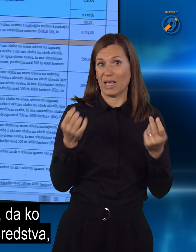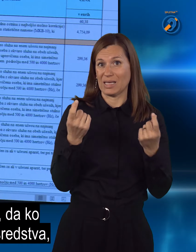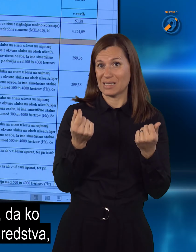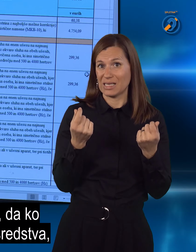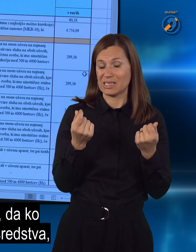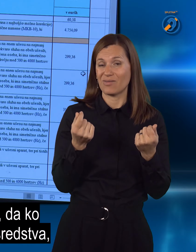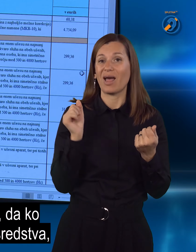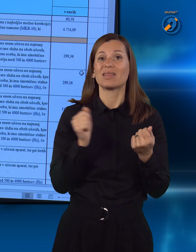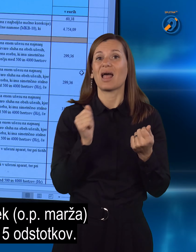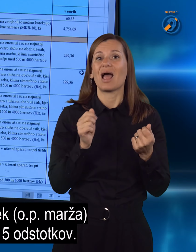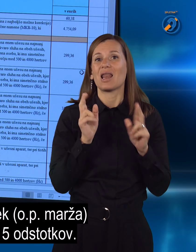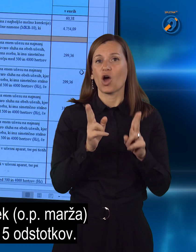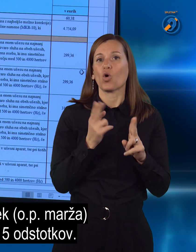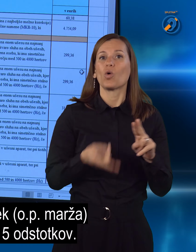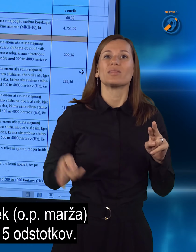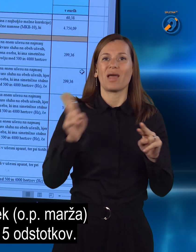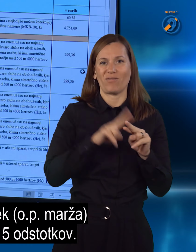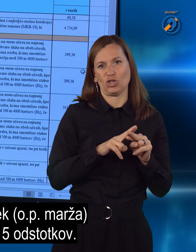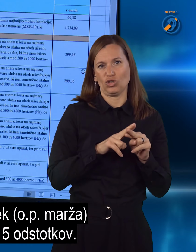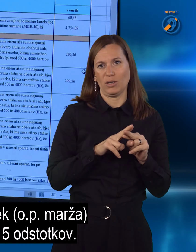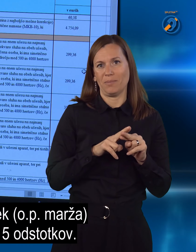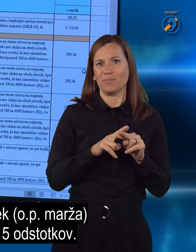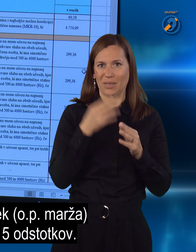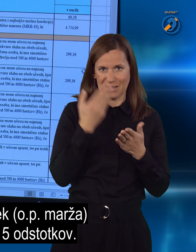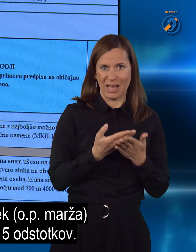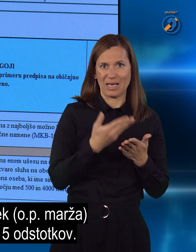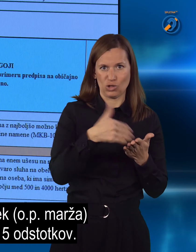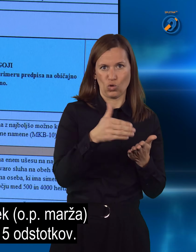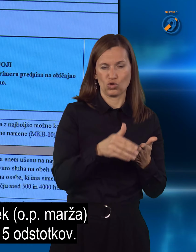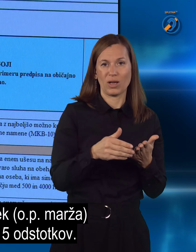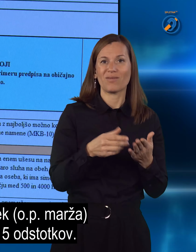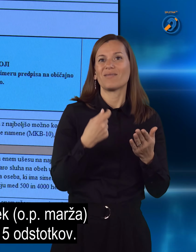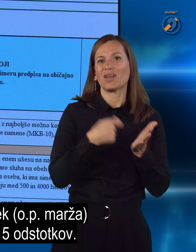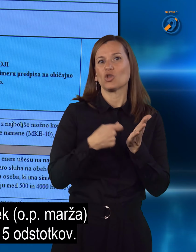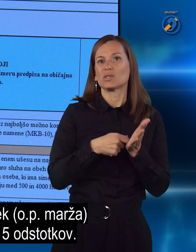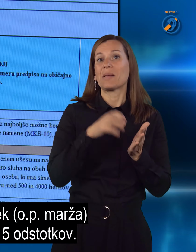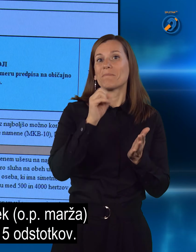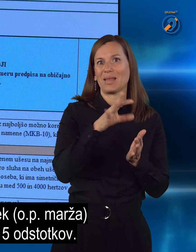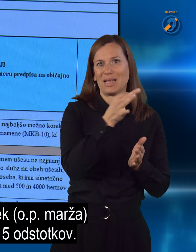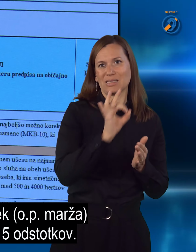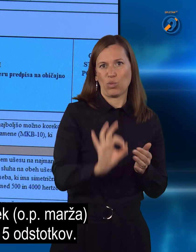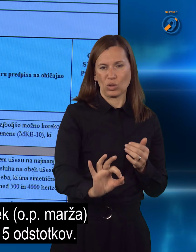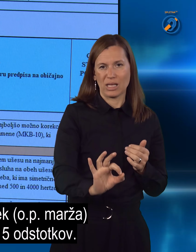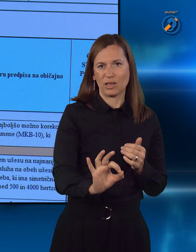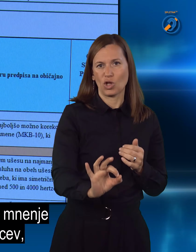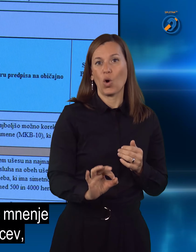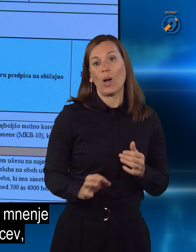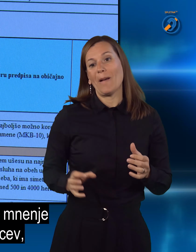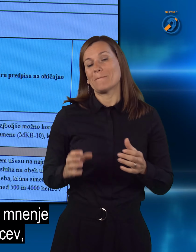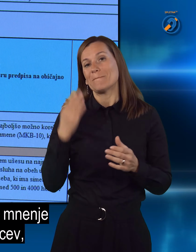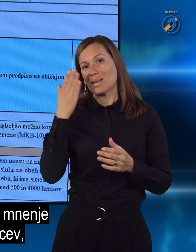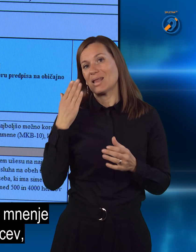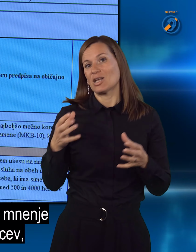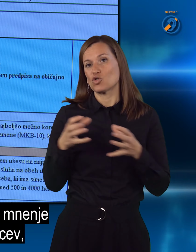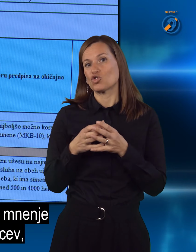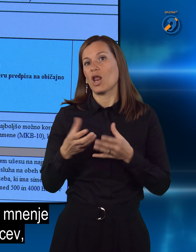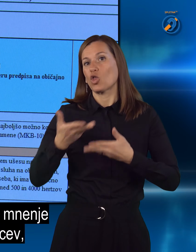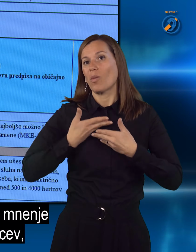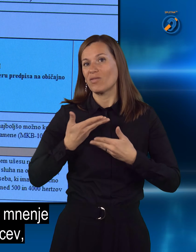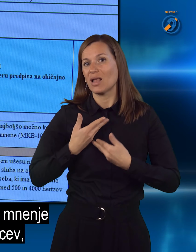za javna sredstva, da lahko največ priznamo strošek v vrednosti 15%, medtem ko so mnenja